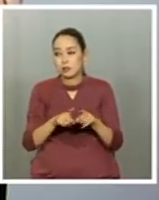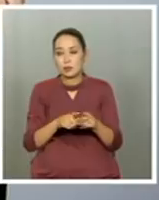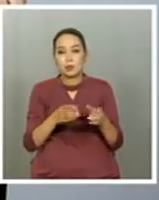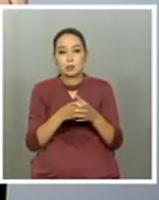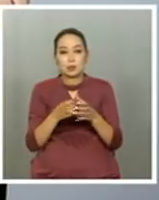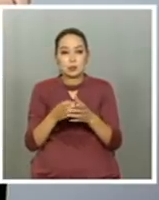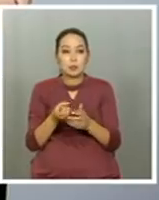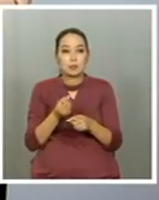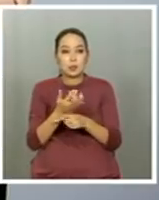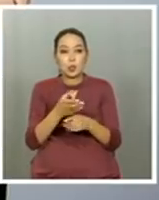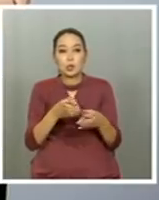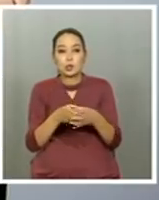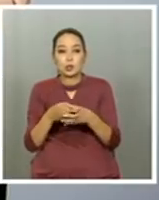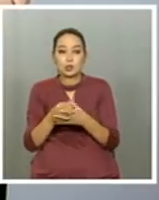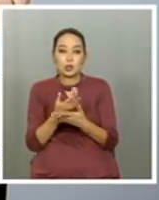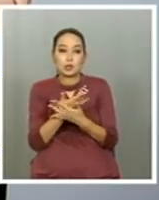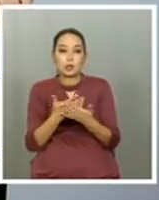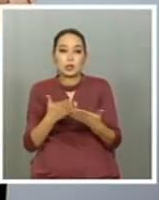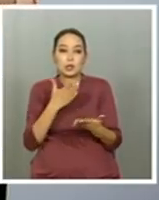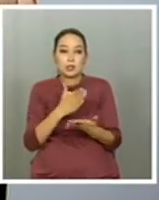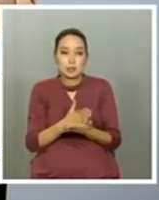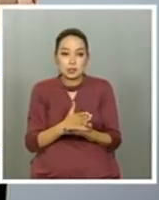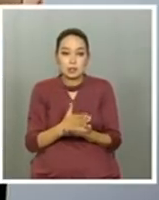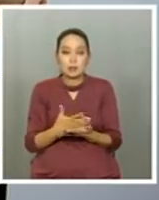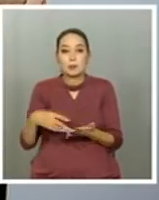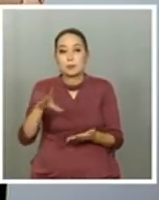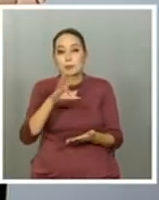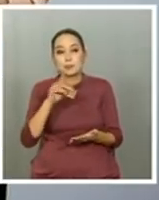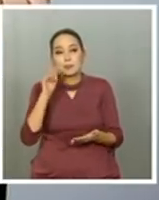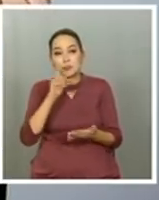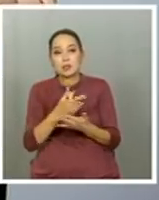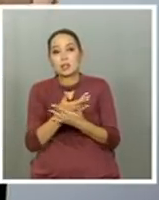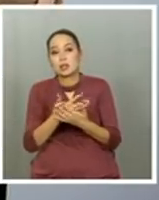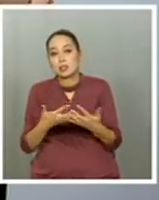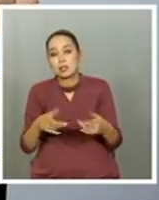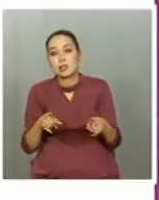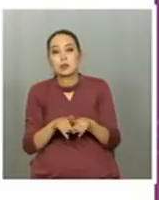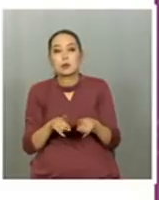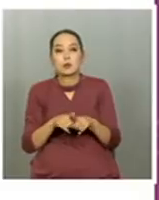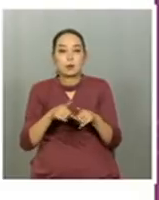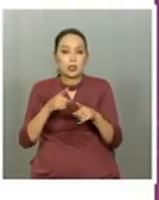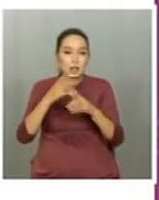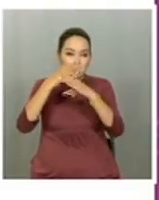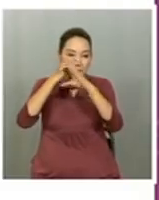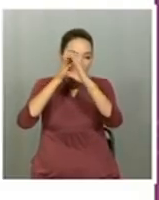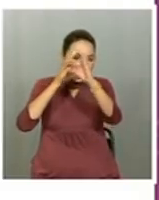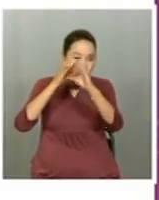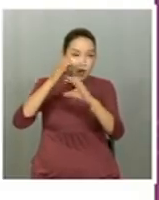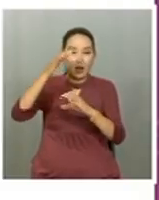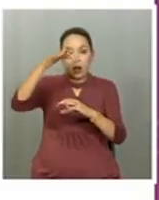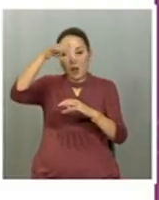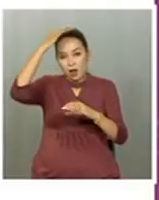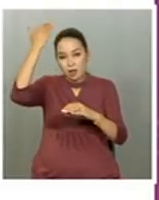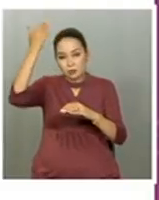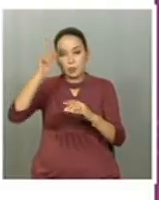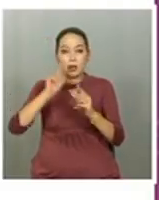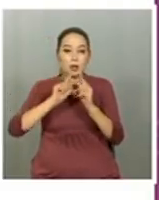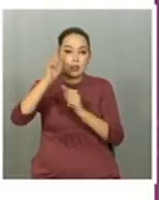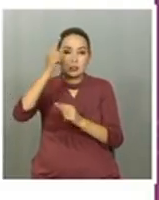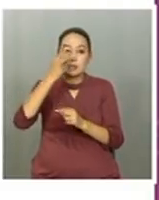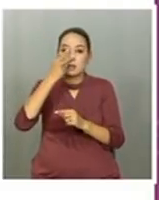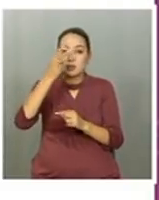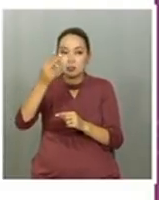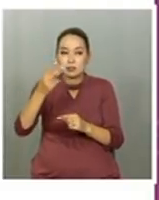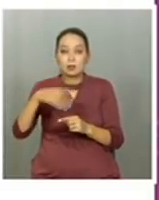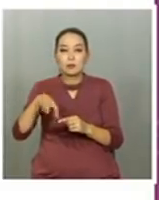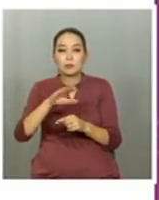бар. Сіздер жаратылыстану курсынан да білесіздер, түрлі телескоптар, аспан денелерін көрген кезде, сонымен қатар ұшақ